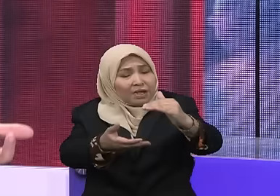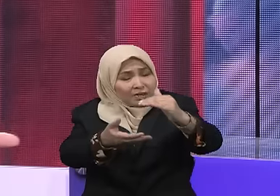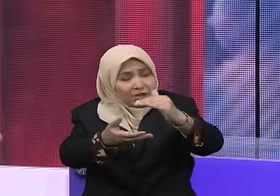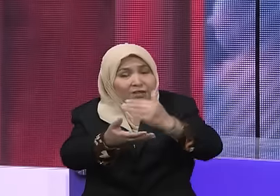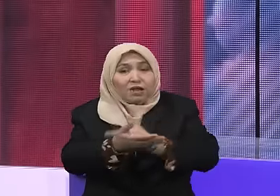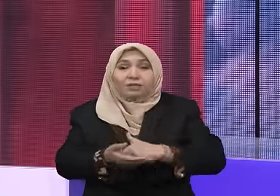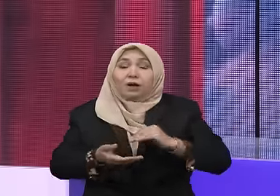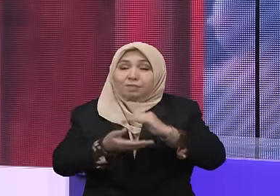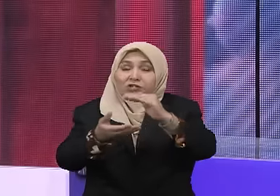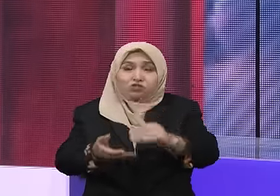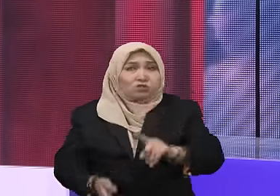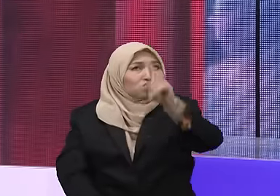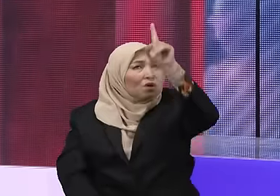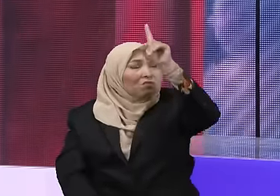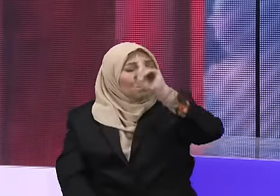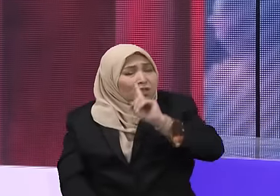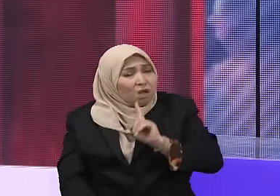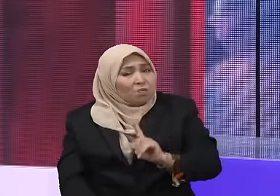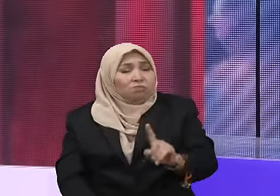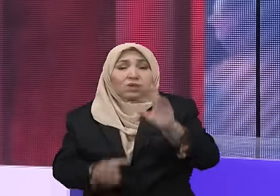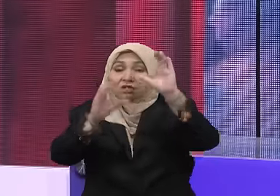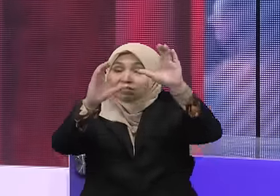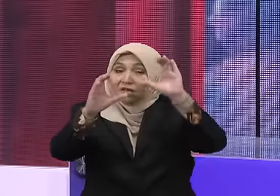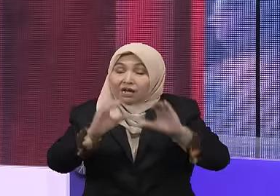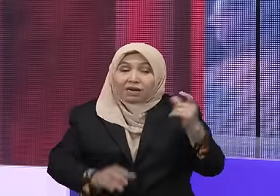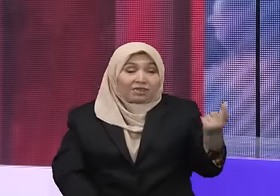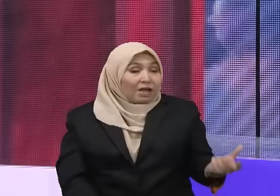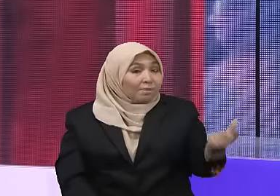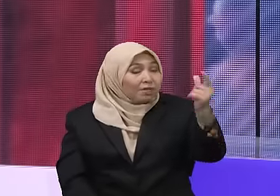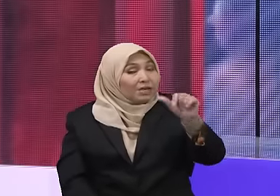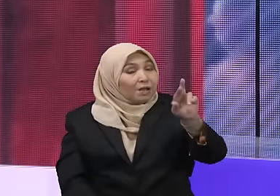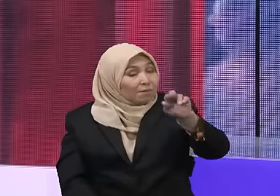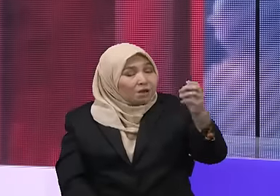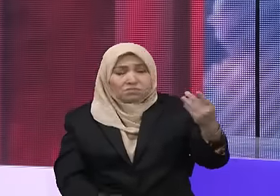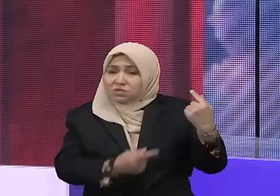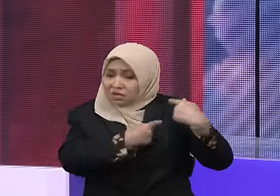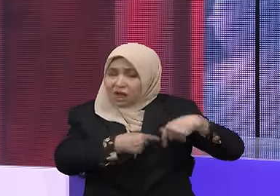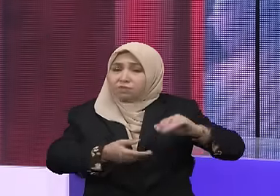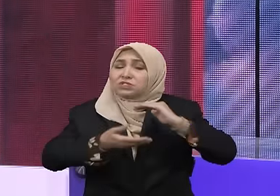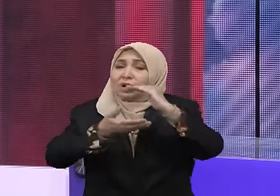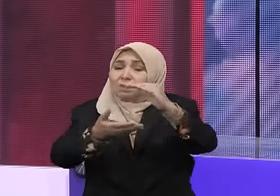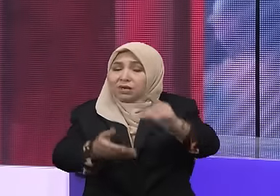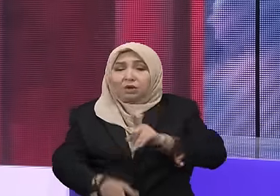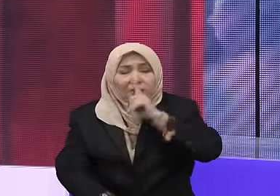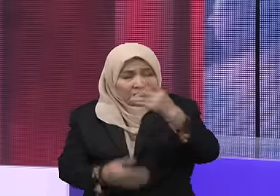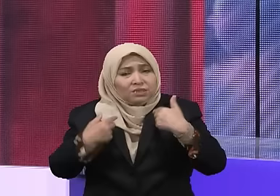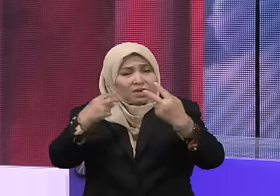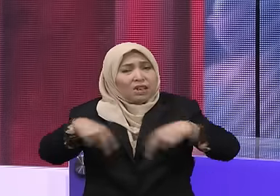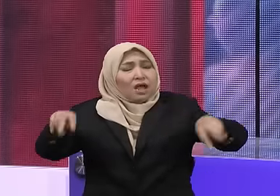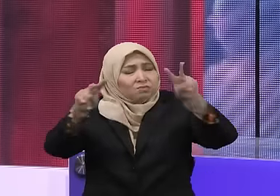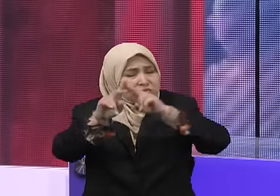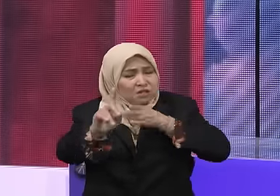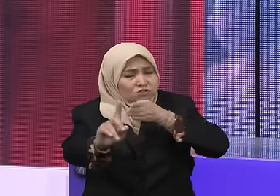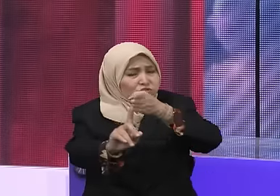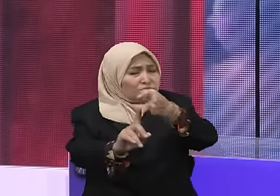Tauhid. Misalnya, betapa cara Nabi Ibrahim walaupun sedang menyampaikan kebenaran, tapi ada nilai, iaitu bila bercakap tentang sesat